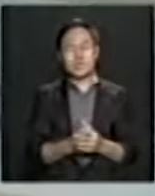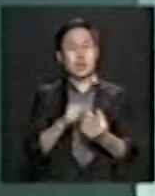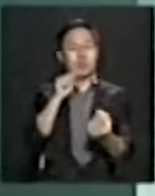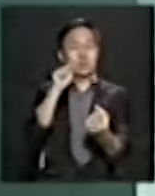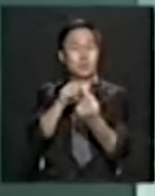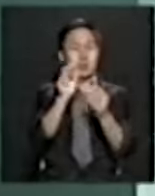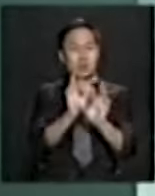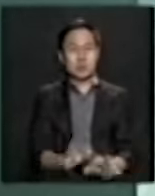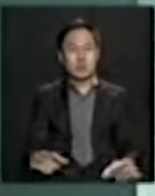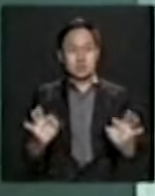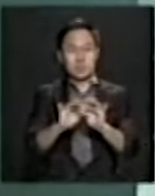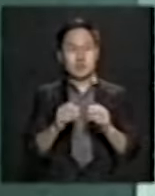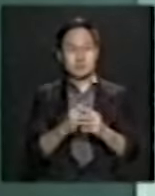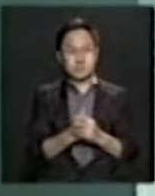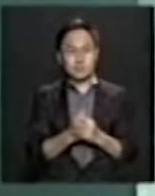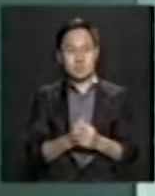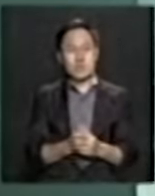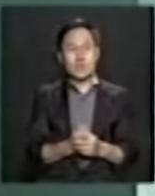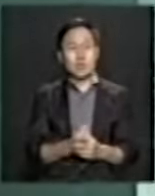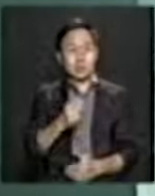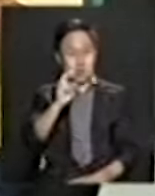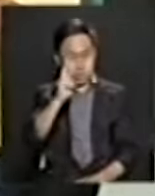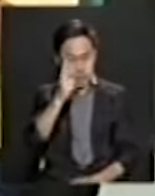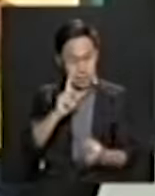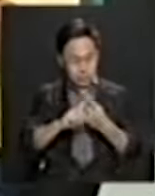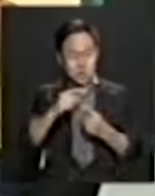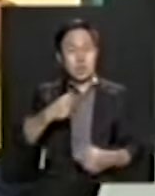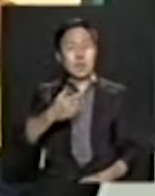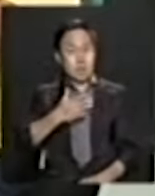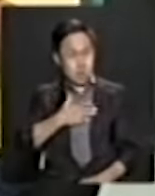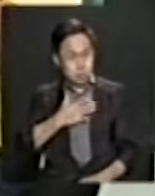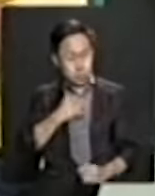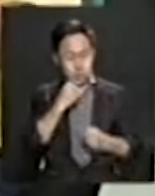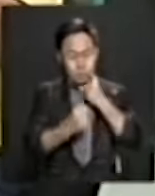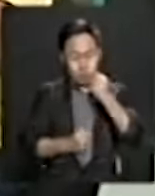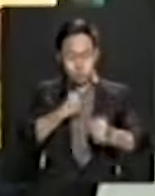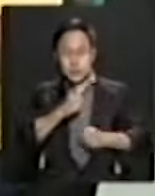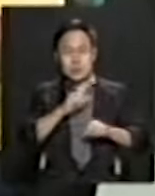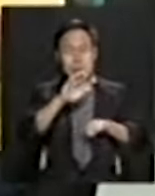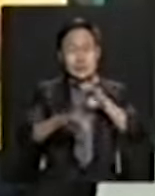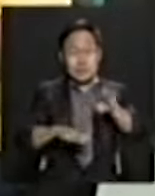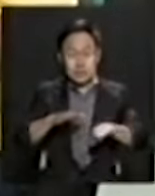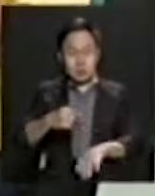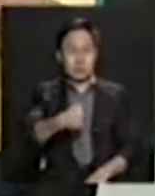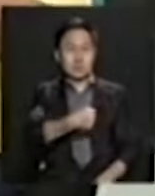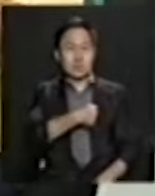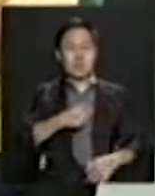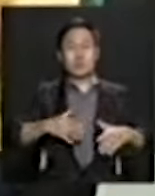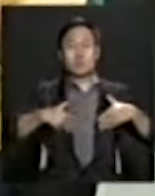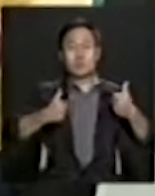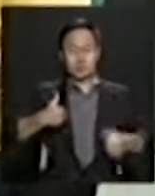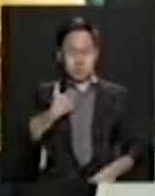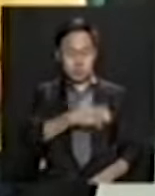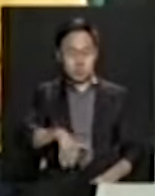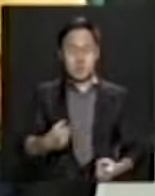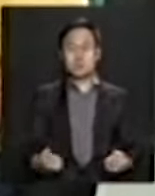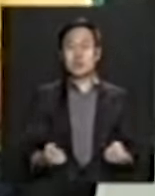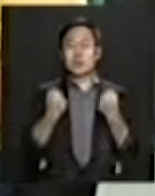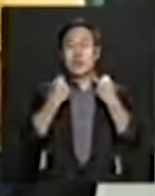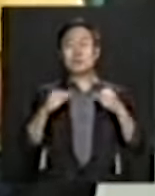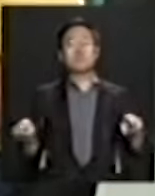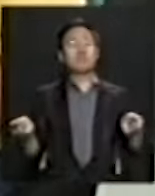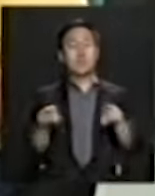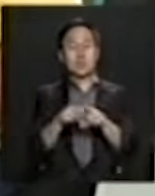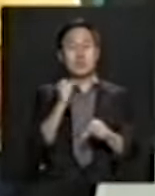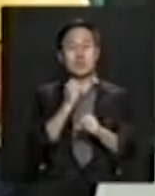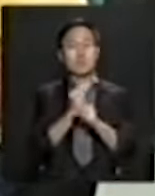งค์ที่สำคัญ ก็ได้ทั้ง2 อย่างนะครับความสุขทางใจก็คือได้ช่วยทำบุญกุศลทางกายเราก็ได้ออกกำลังกายนะครับ ใ